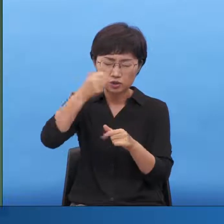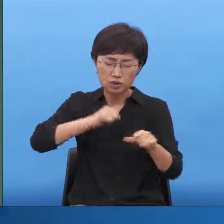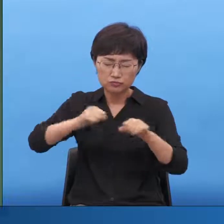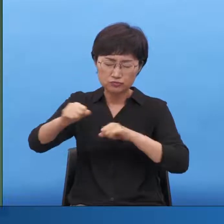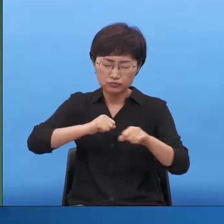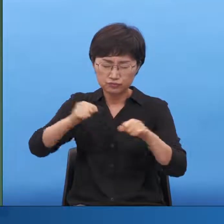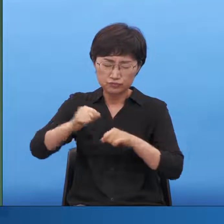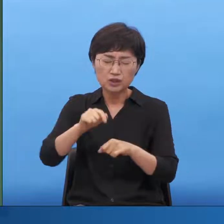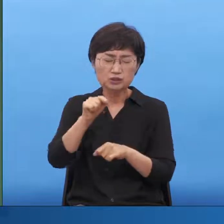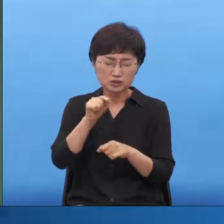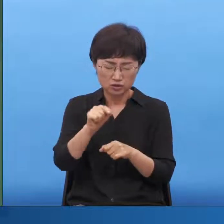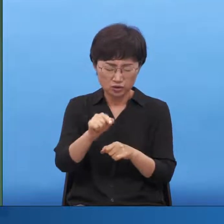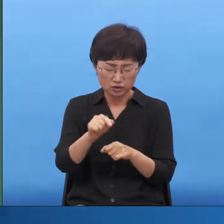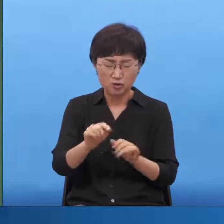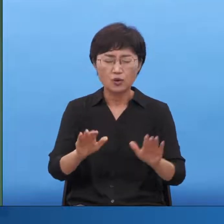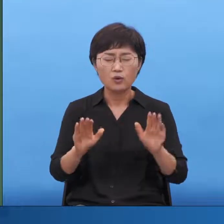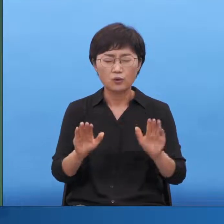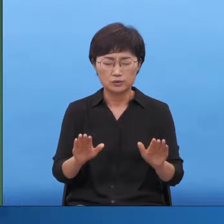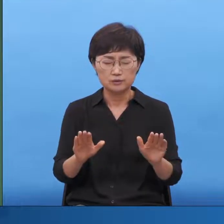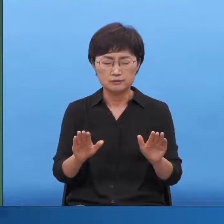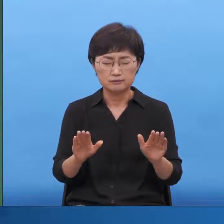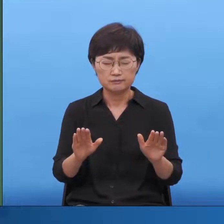역사하심이 和圣灵的做工, 오늘